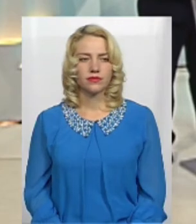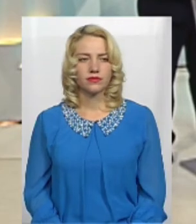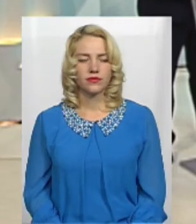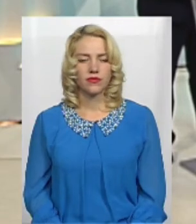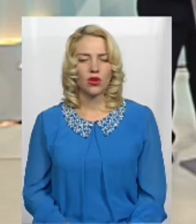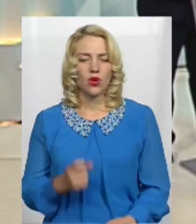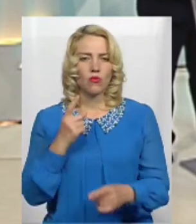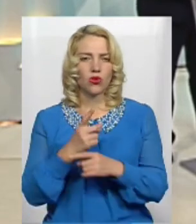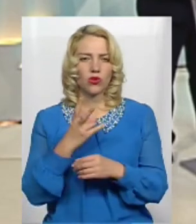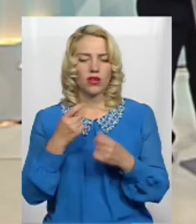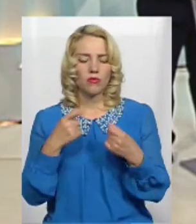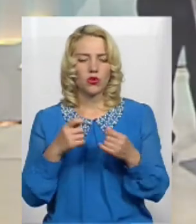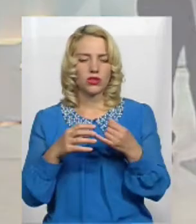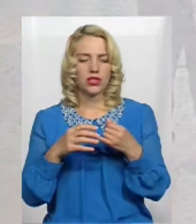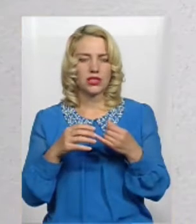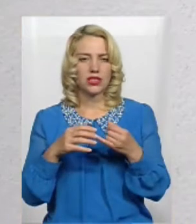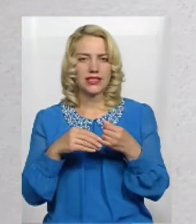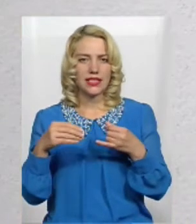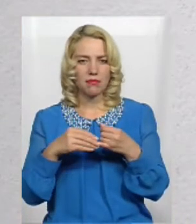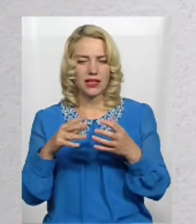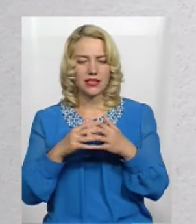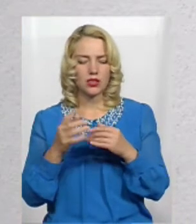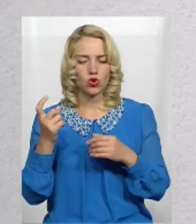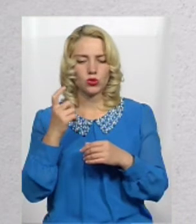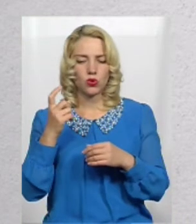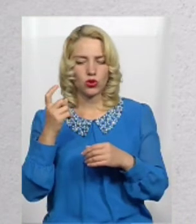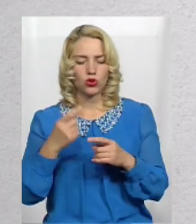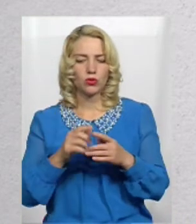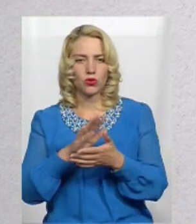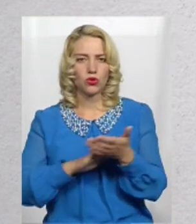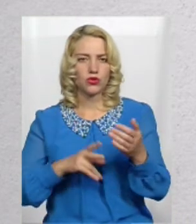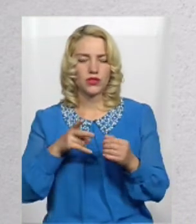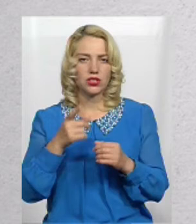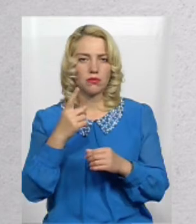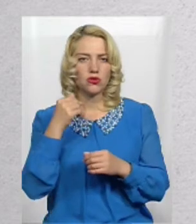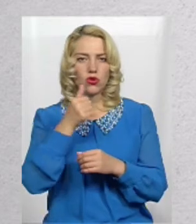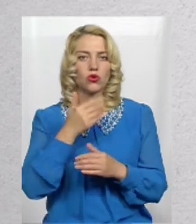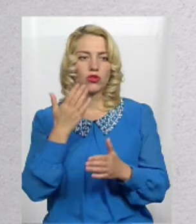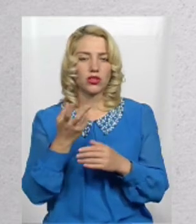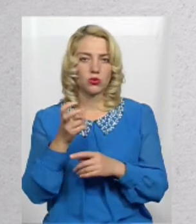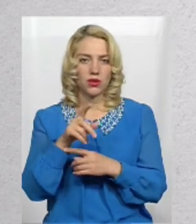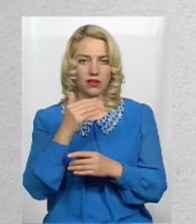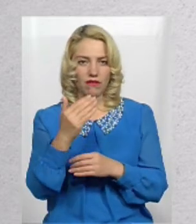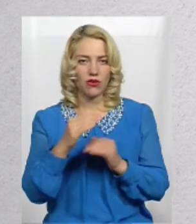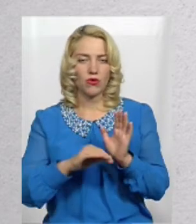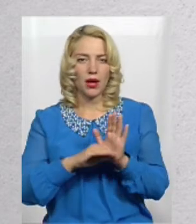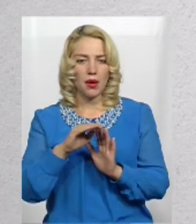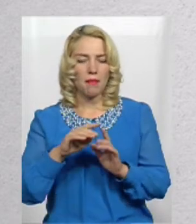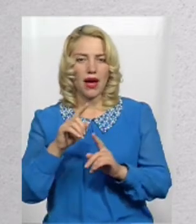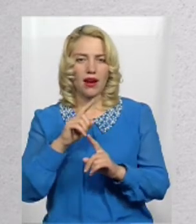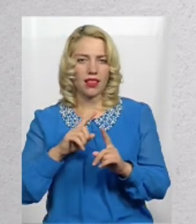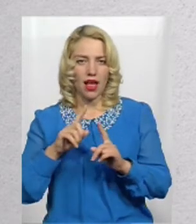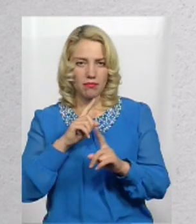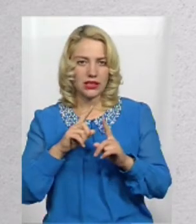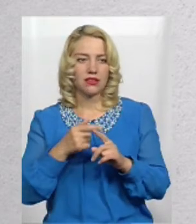Мораторії на продаж земель сільськогосподарського призначення в Україні Верховна Рада продовжує з 2001-го. Якщо прийдете у новий парламент, будете голосувати за